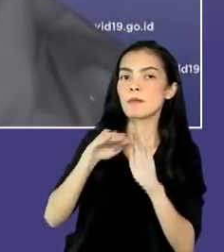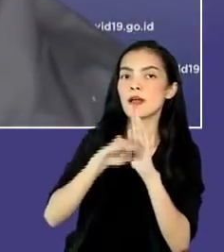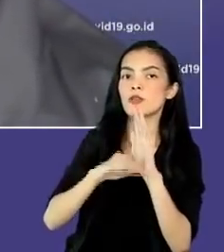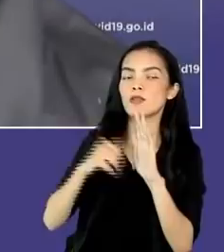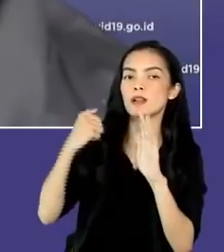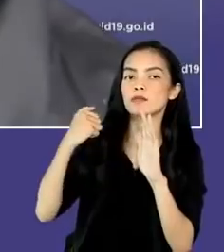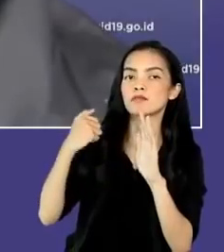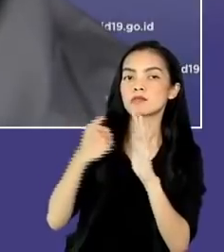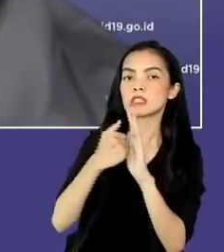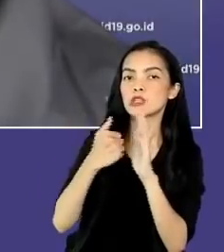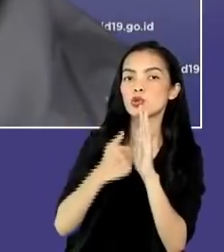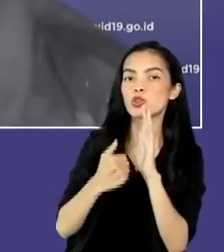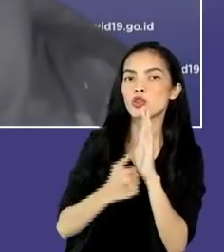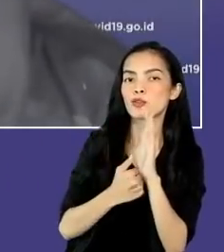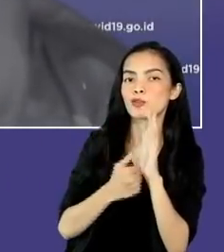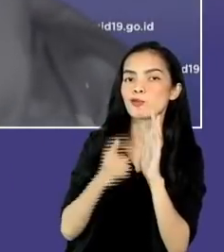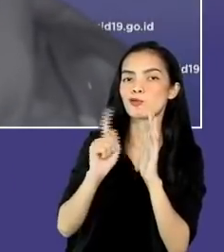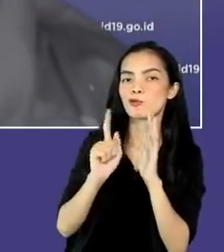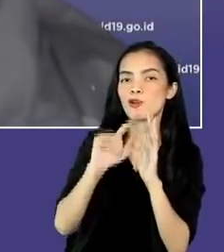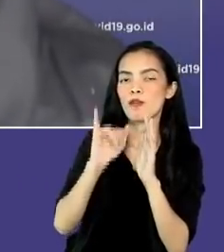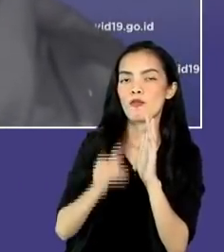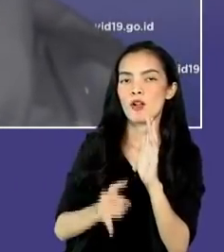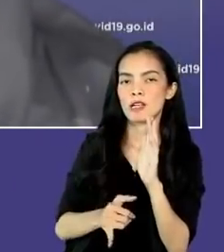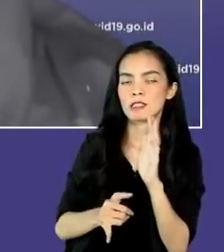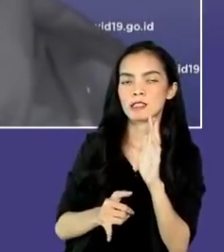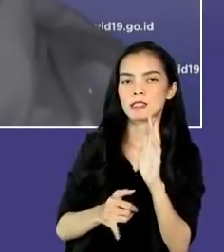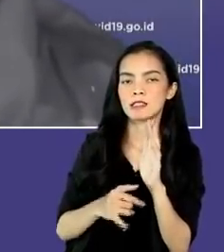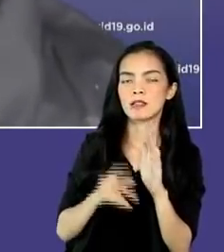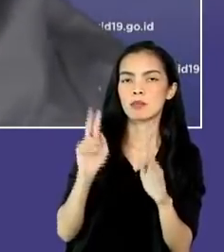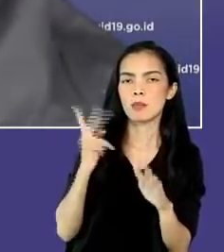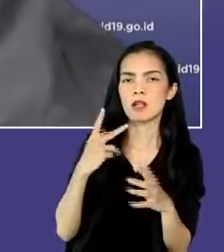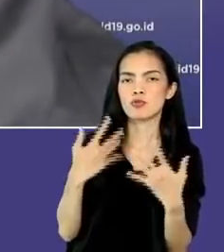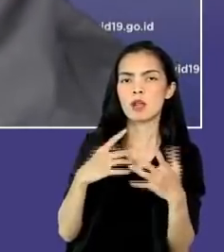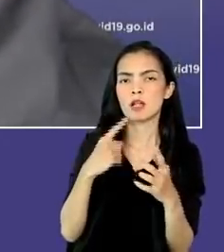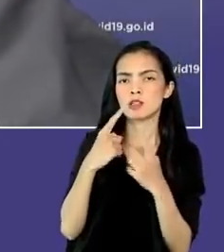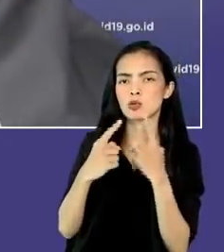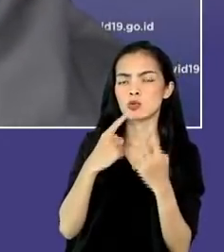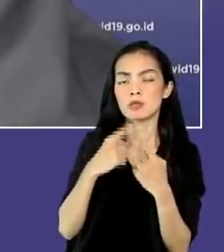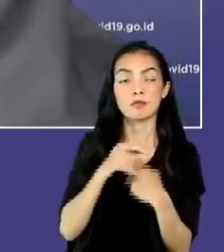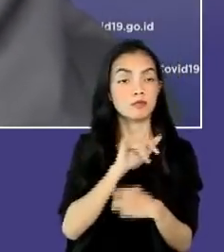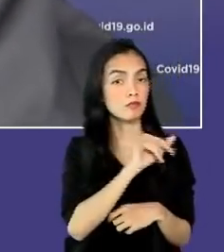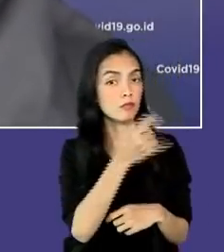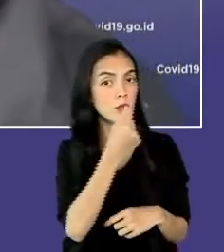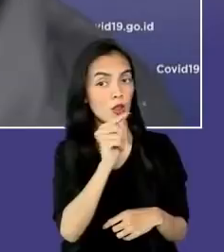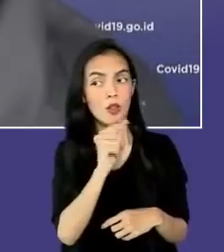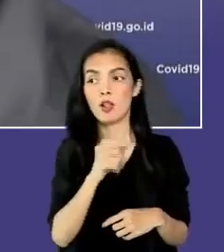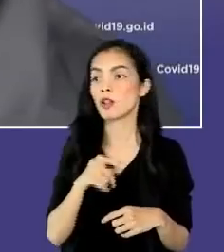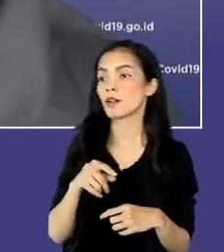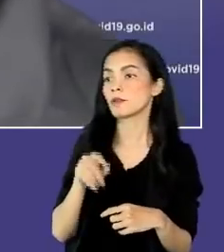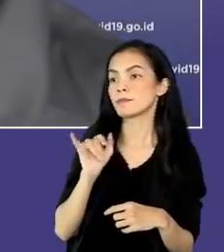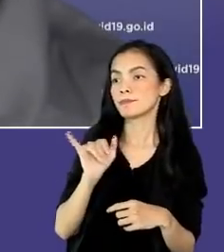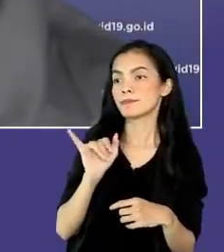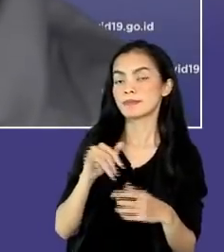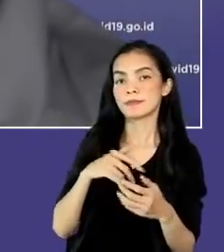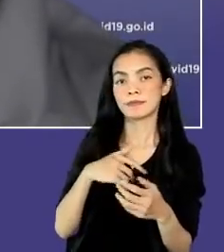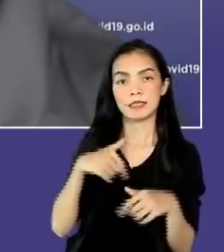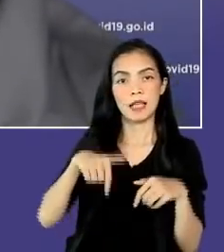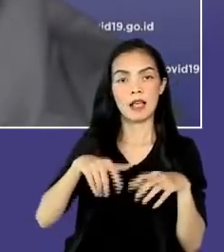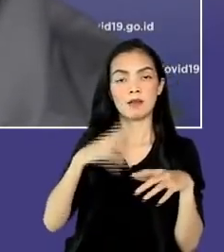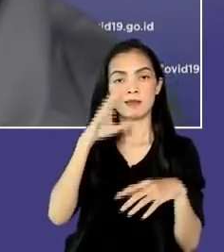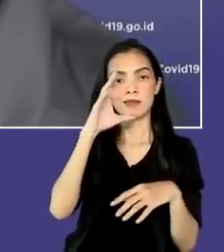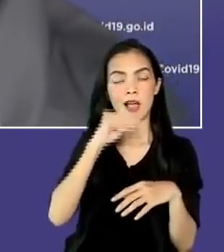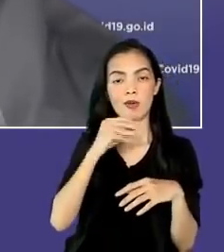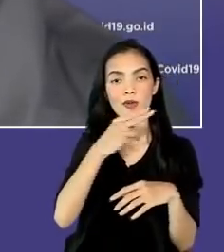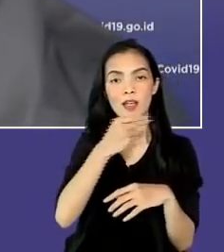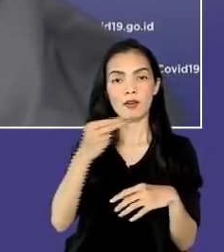siapkan slide-nya. Jadi pertama, kemarin kita sudah sempat bahas ya, Dr. Lula. Betul. Salah satu hal yang sudah bisa kita petakan saat ini